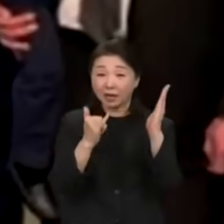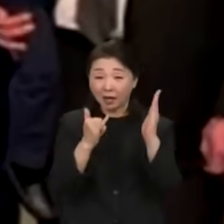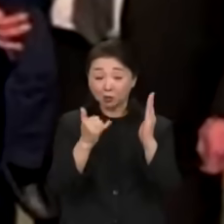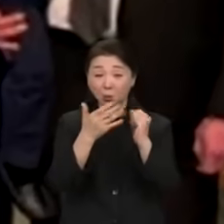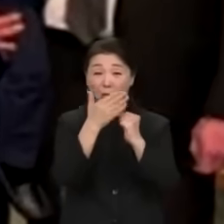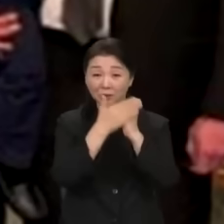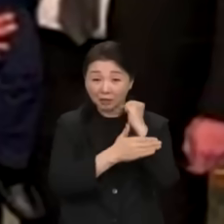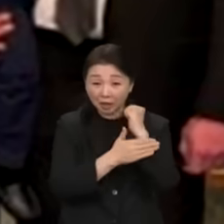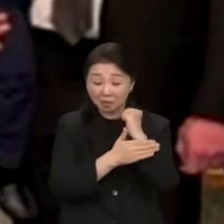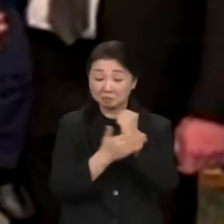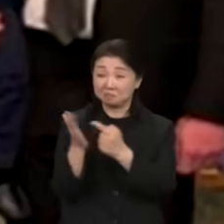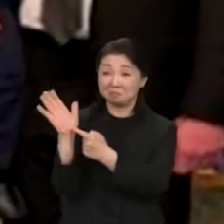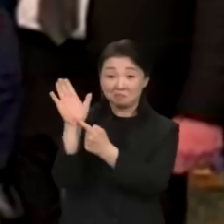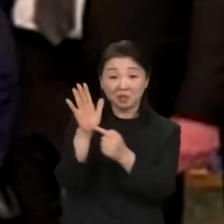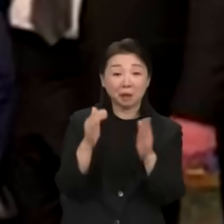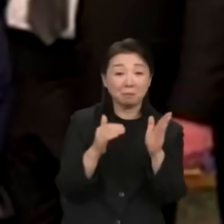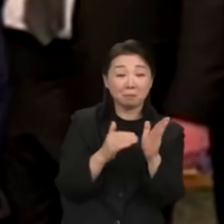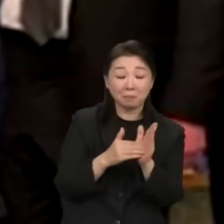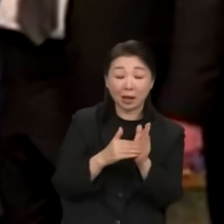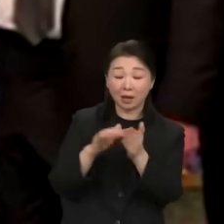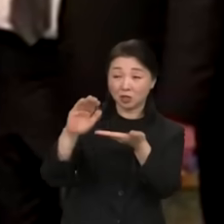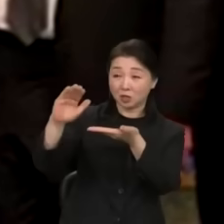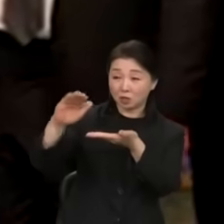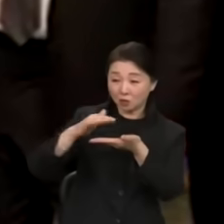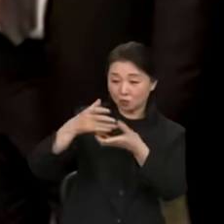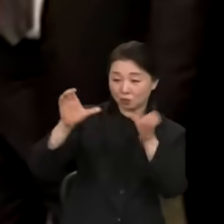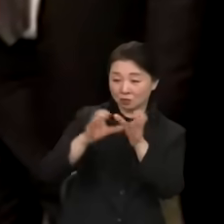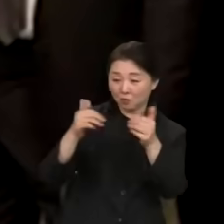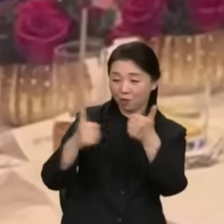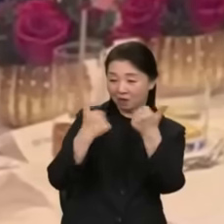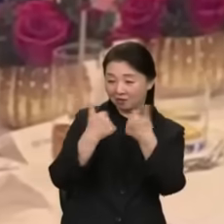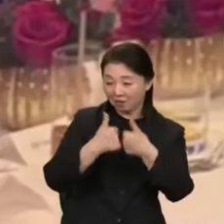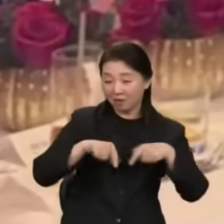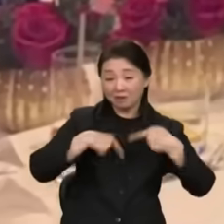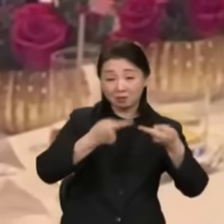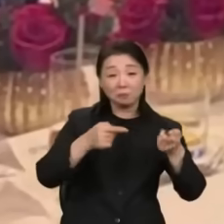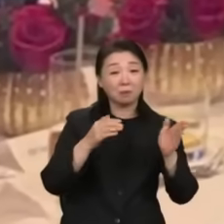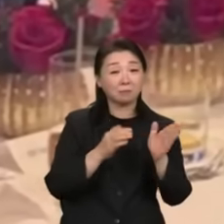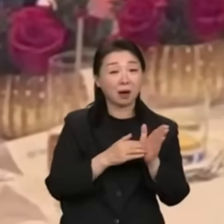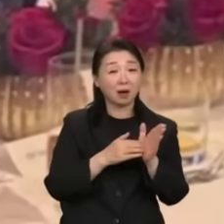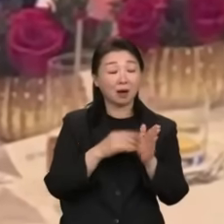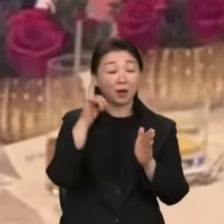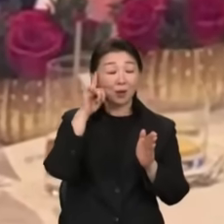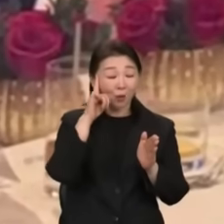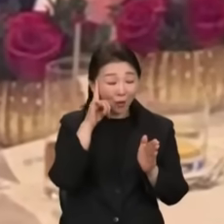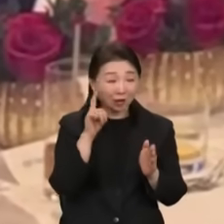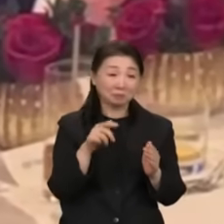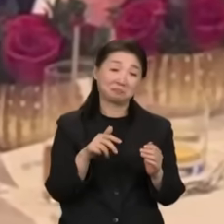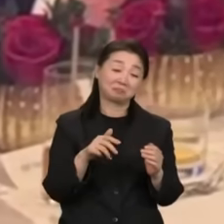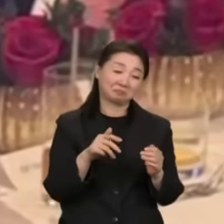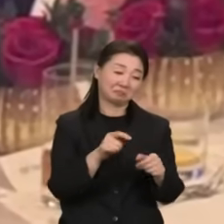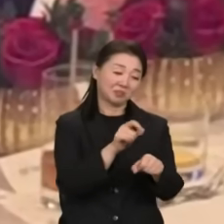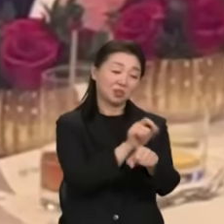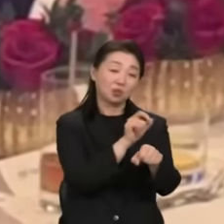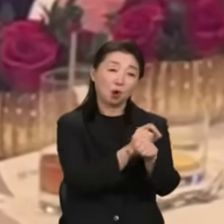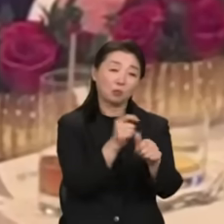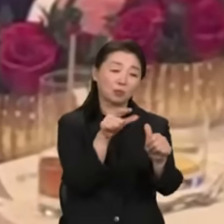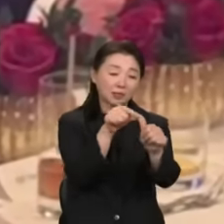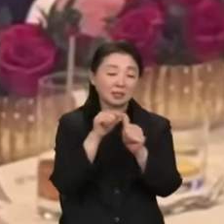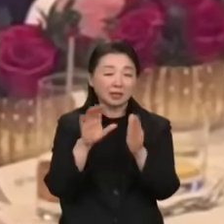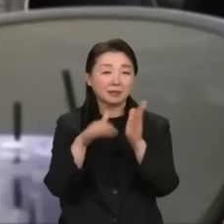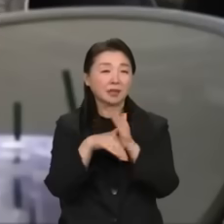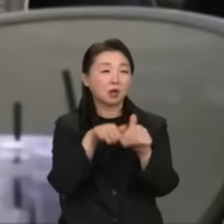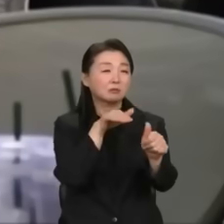유일하게 등장했고 인수팀 회의에도 참석했습니다. 특히 차기 정부 인사에 적극 관여하고 있는 것으로